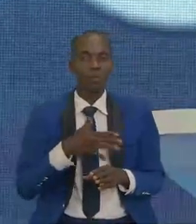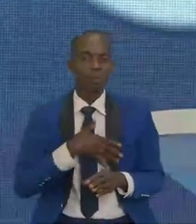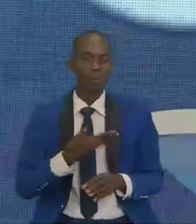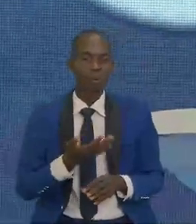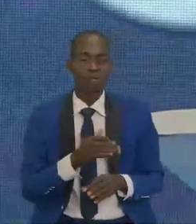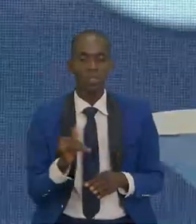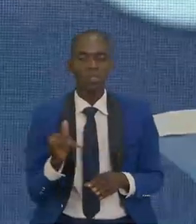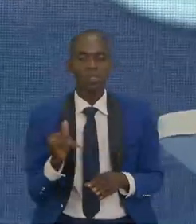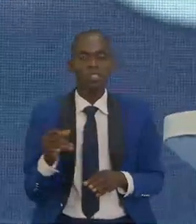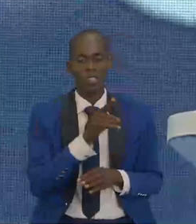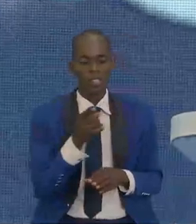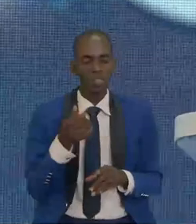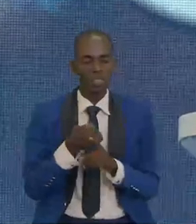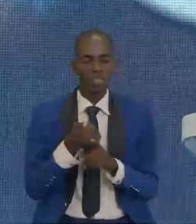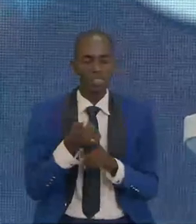délibérément.